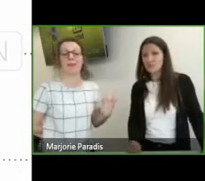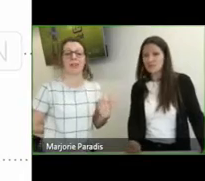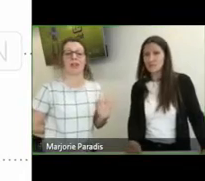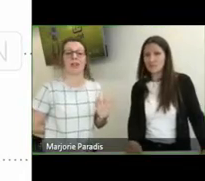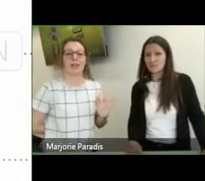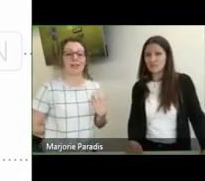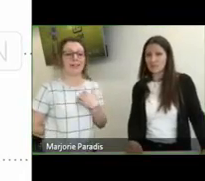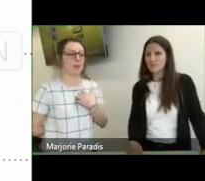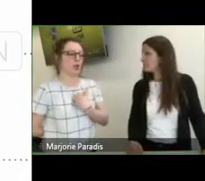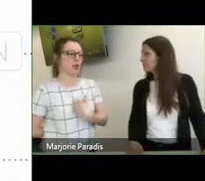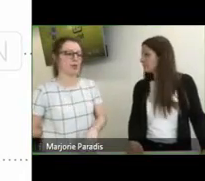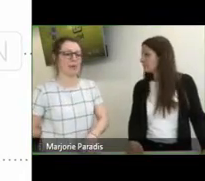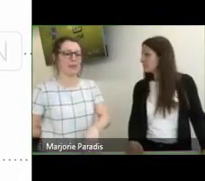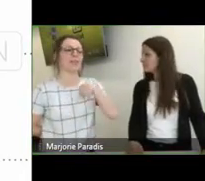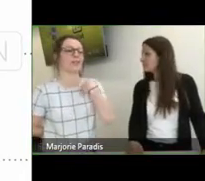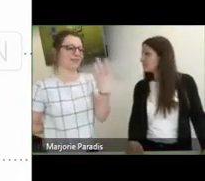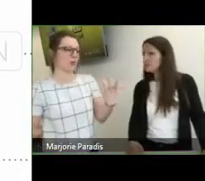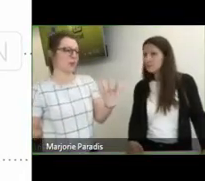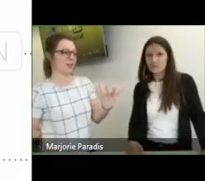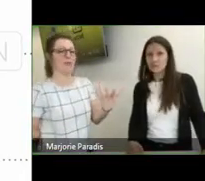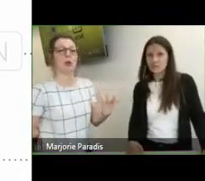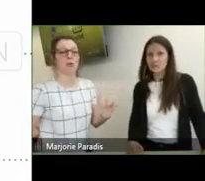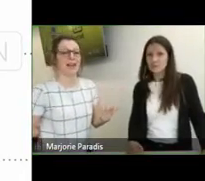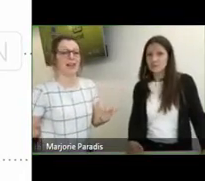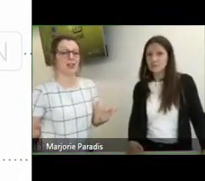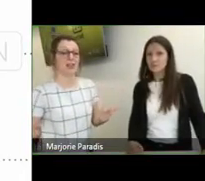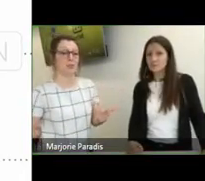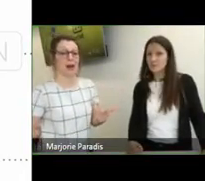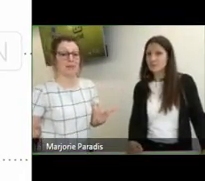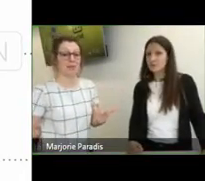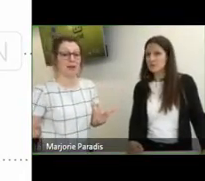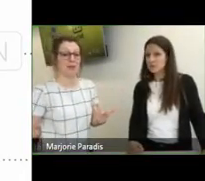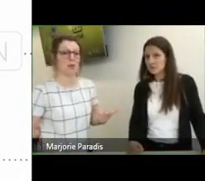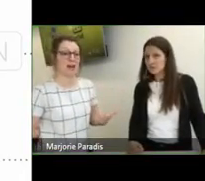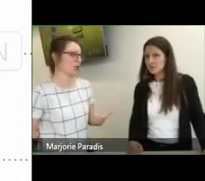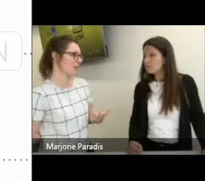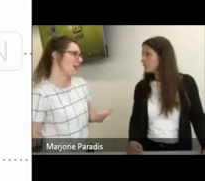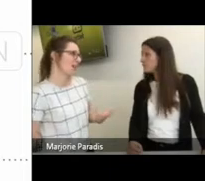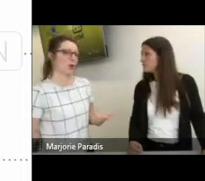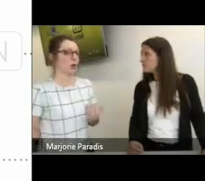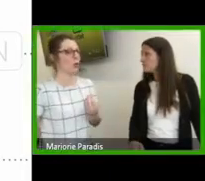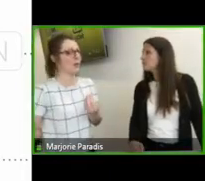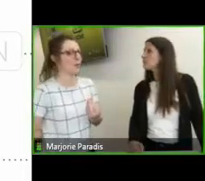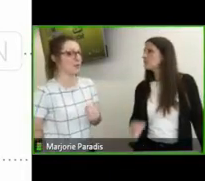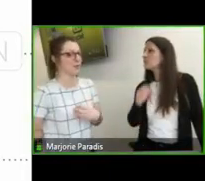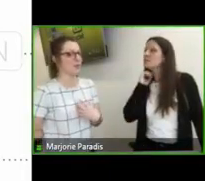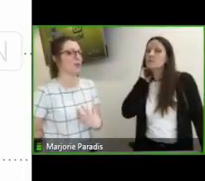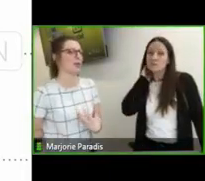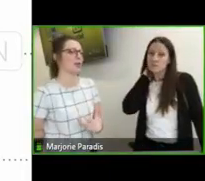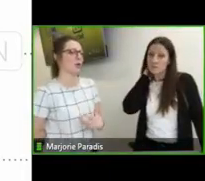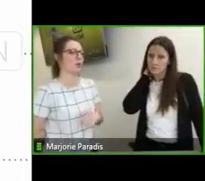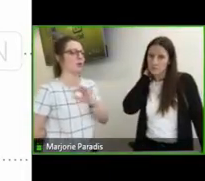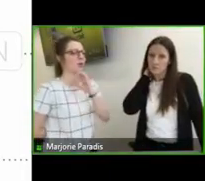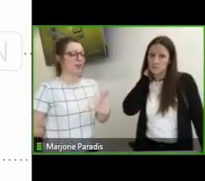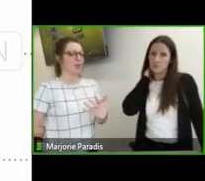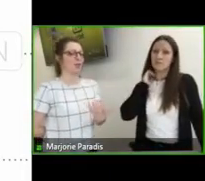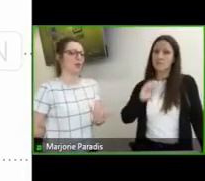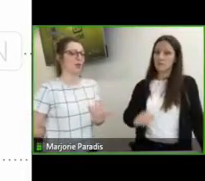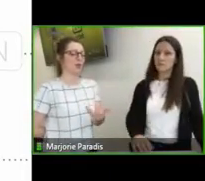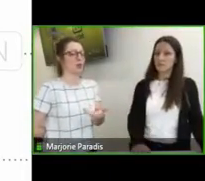en fait que c'est les émotions qui permettent aux infos de voyager plus rapidement et plus largement. Donc, eux-mêmes vont cibler et vont créer le